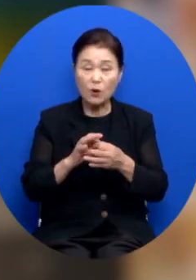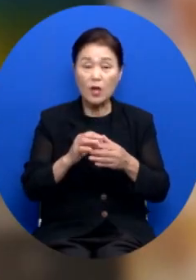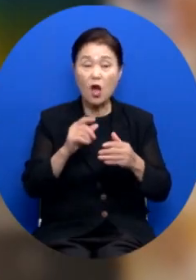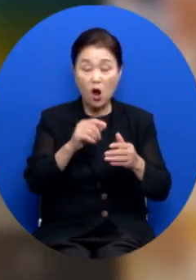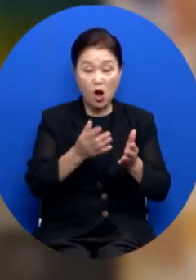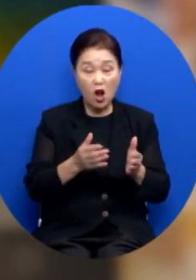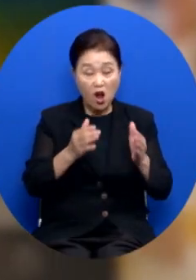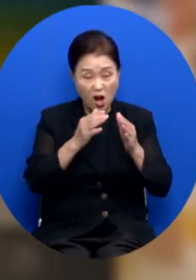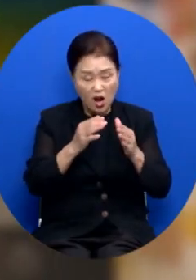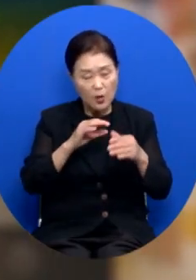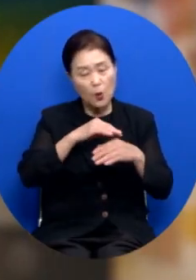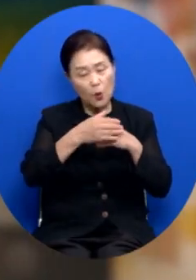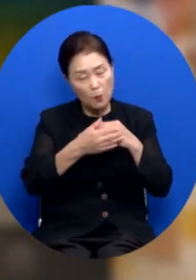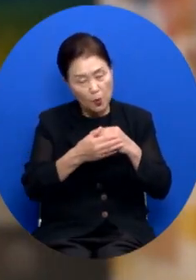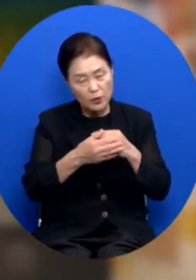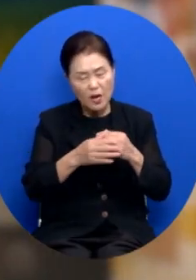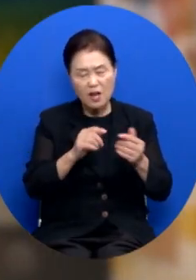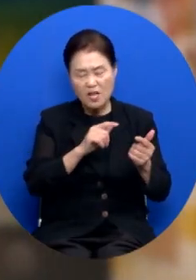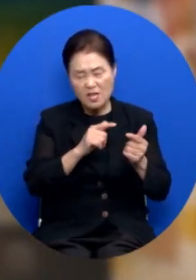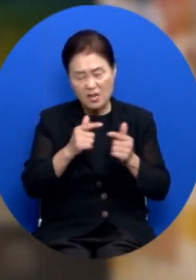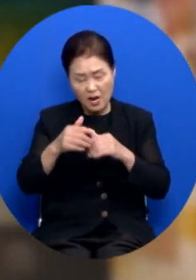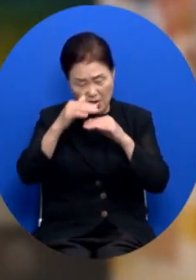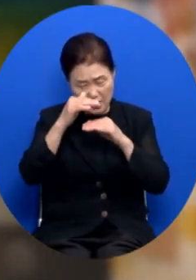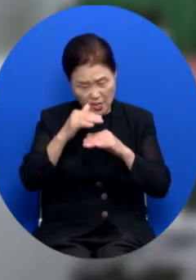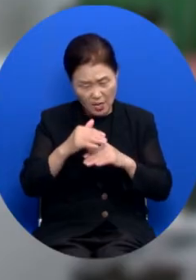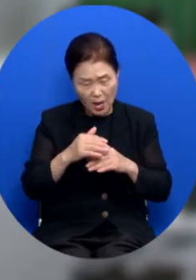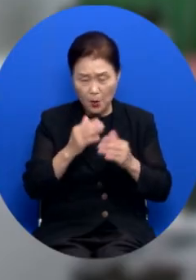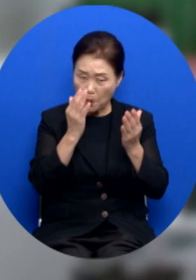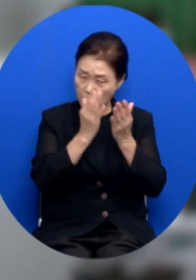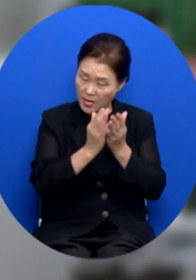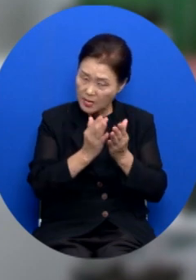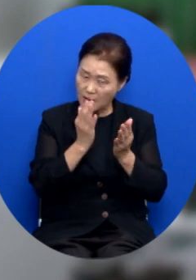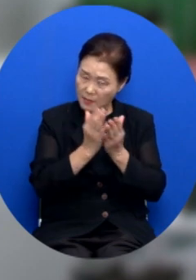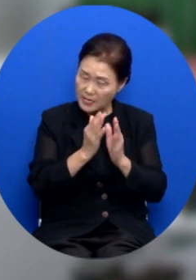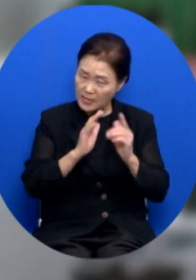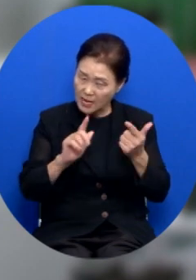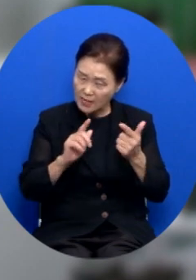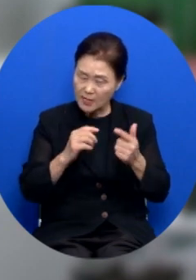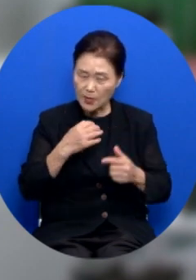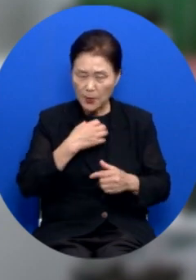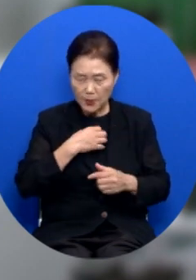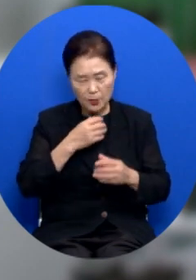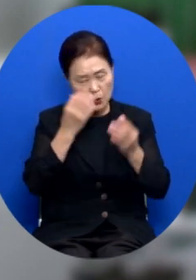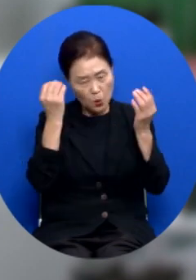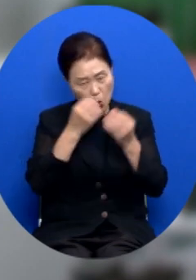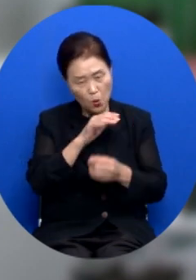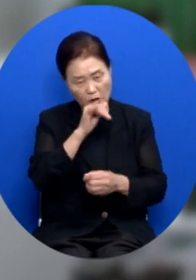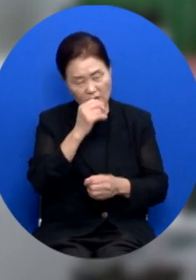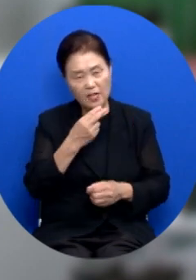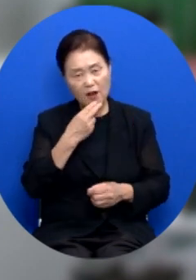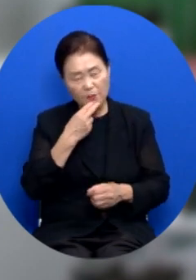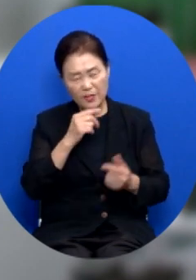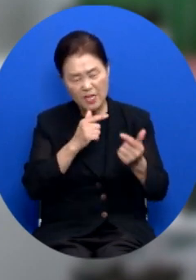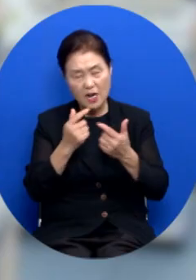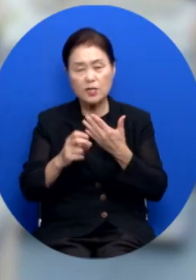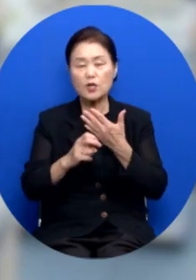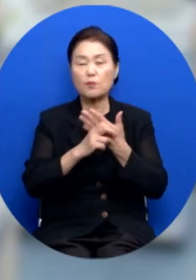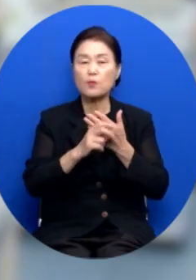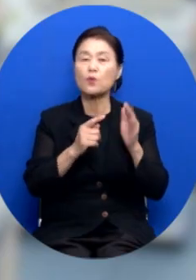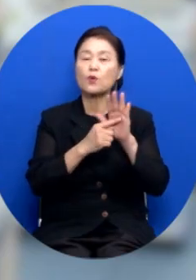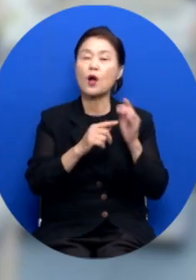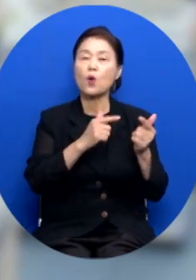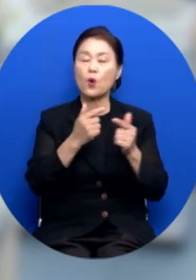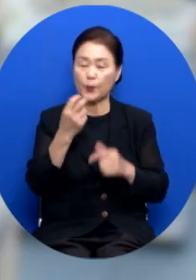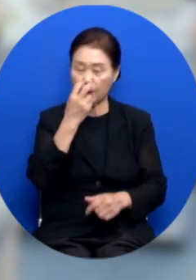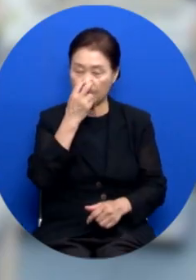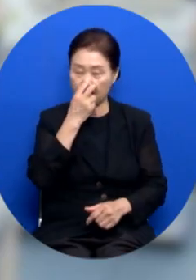용기와 포장의 표시 사항 적정성과 소비자가 오인할 우려가 있는 광고, 전문의약품의 불법 대중 광고 등을